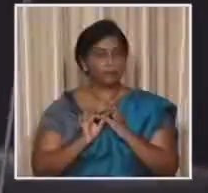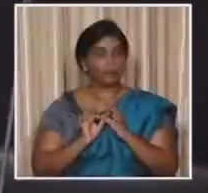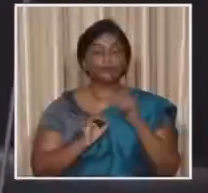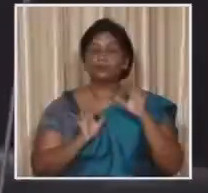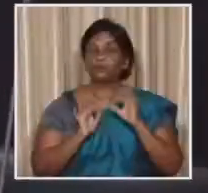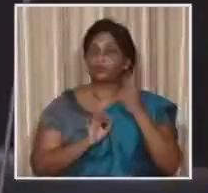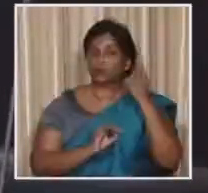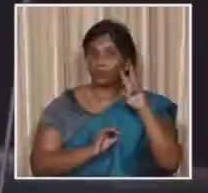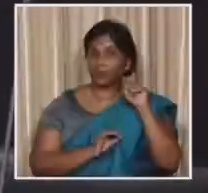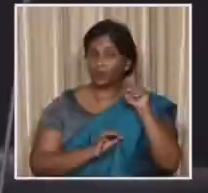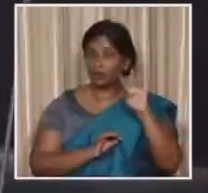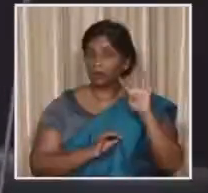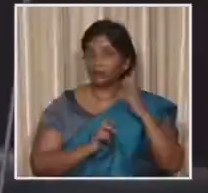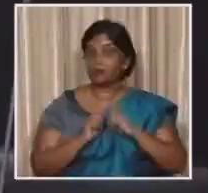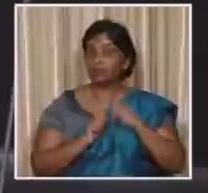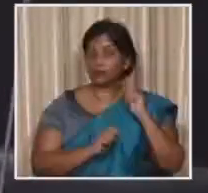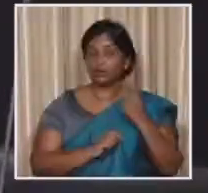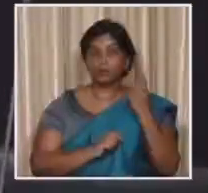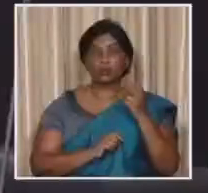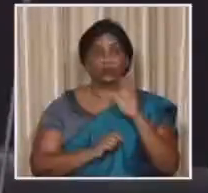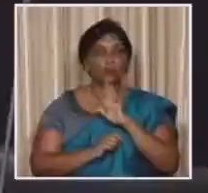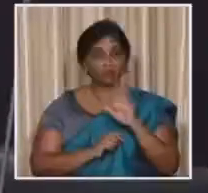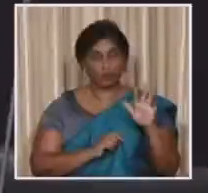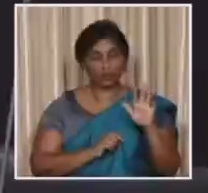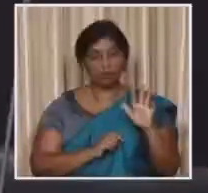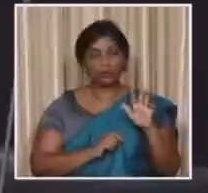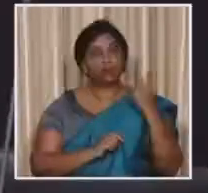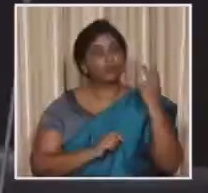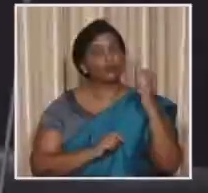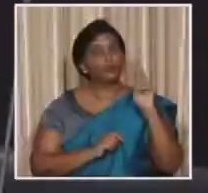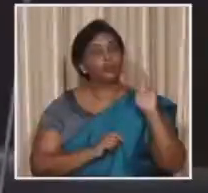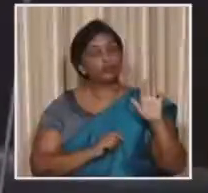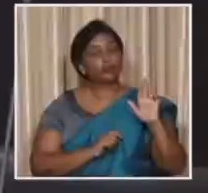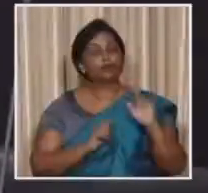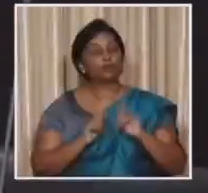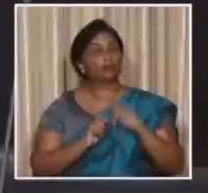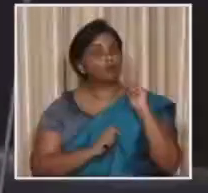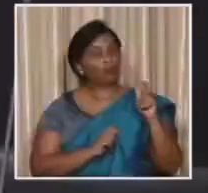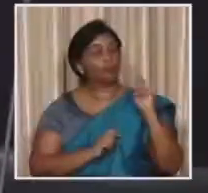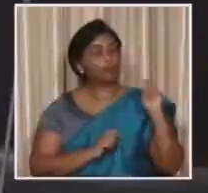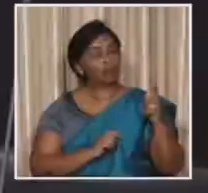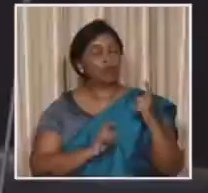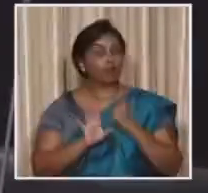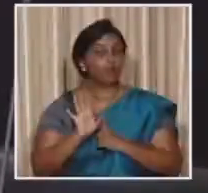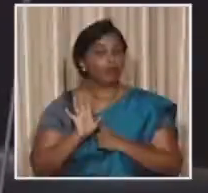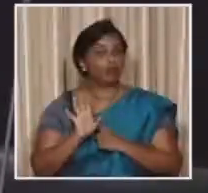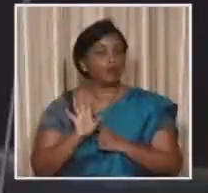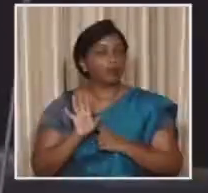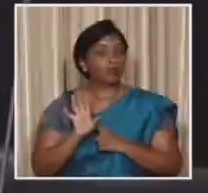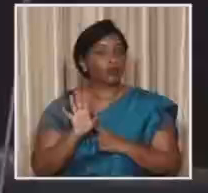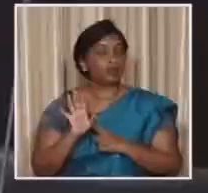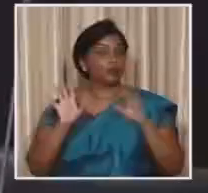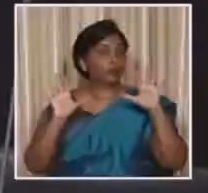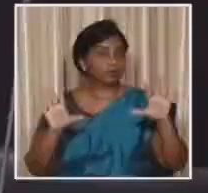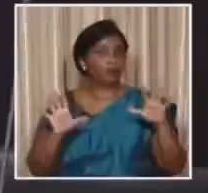ඒ බිලියන 12.4 ගෙවන්න තියෙනවා 2019 ගත්තේවා 2029 වෙනකන් අවුරුදු මේ දස